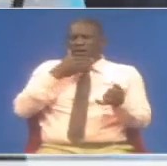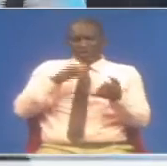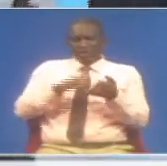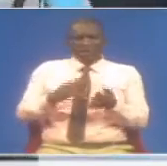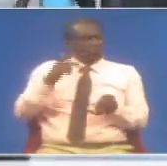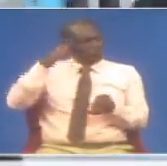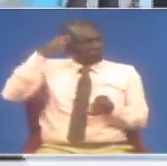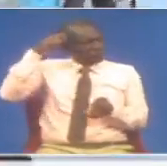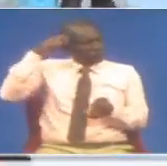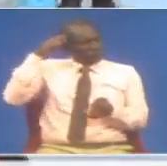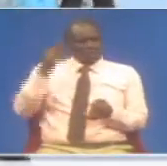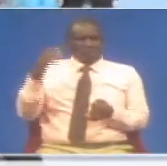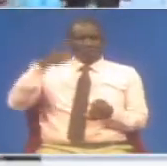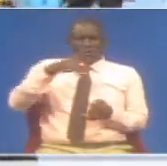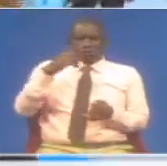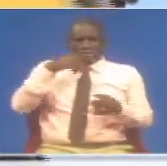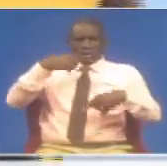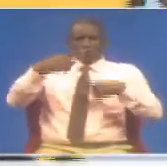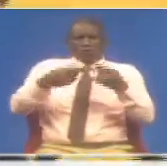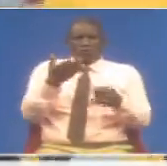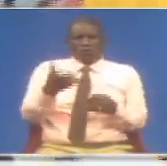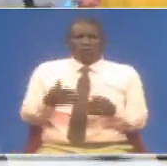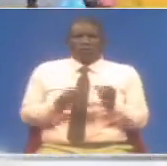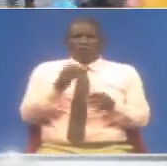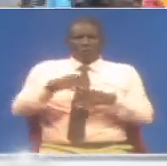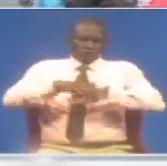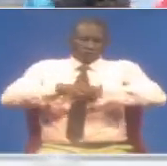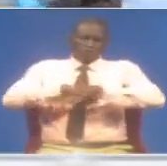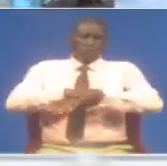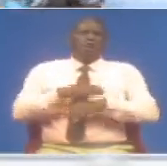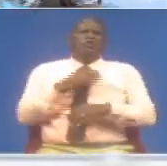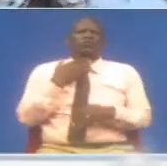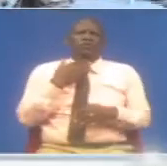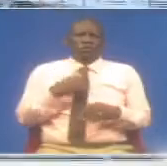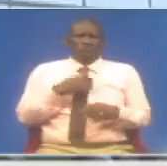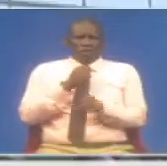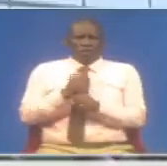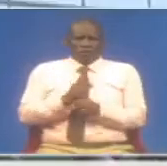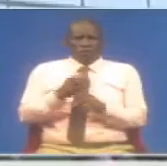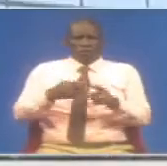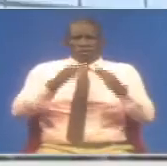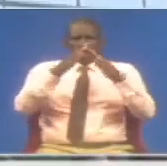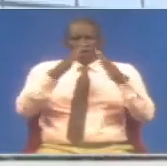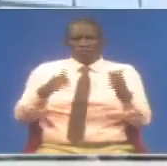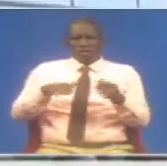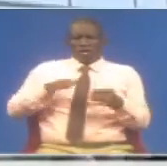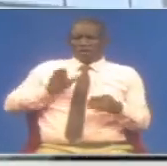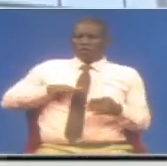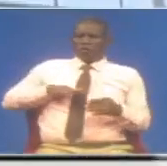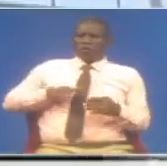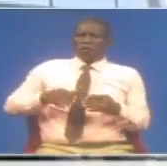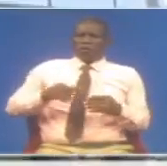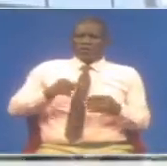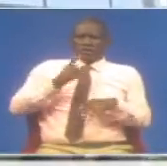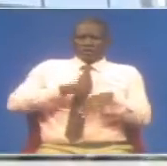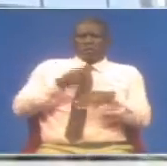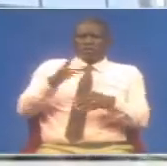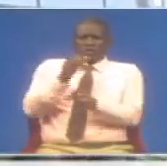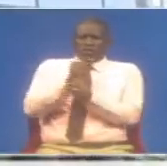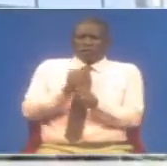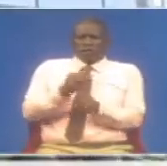we come back home, I'll continue from there. Kama ni massage anataka, tamfanya kwa nyumba. Mwanamke pia akiwa pale ni kazi, ile ni kazi